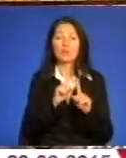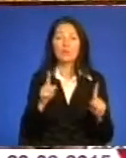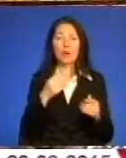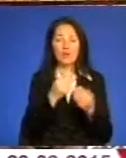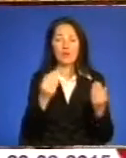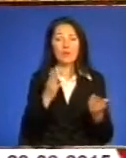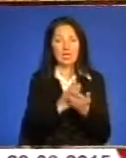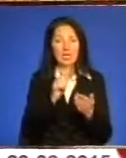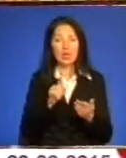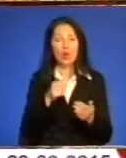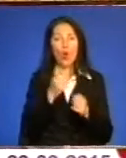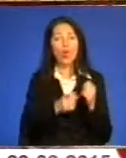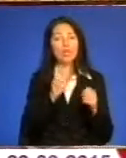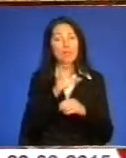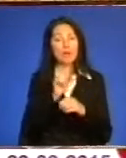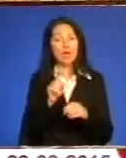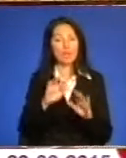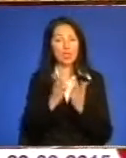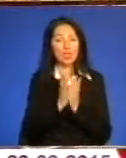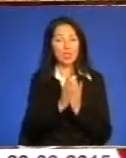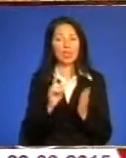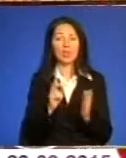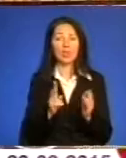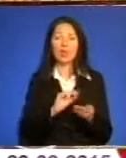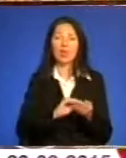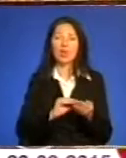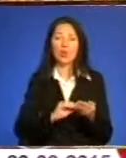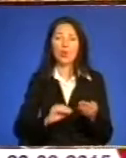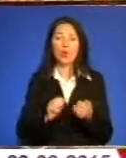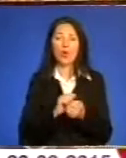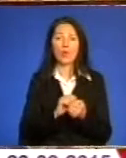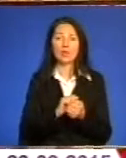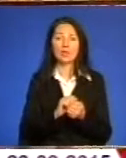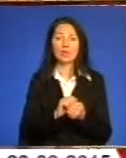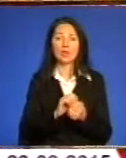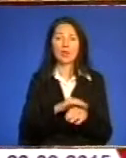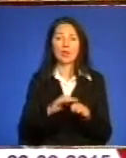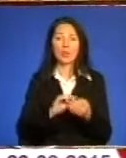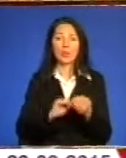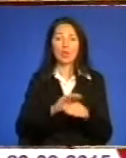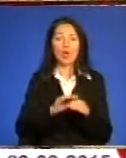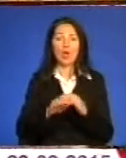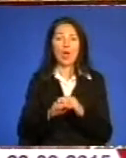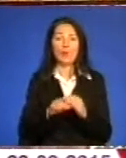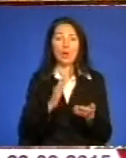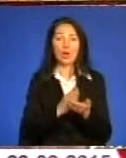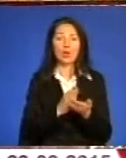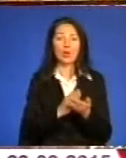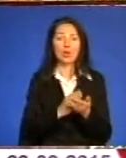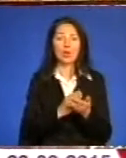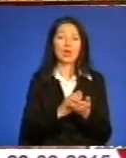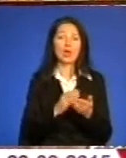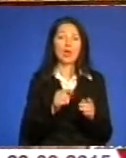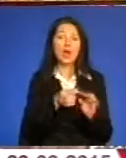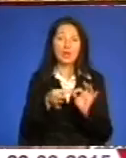кожна його фотографія, чи книга, чи якийсь рукопис, ми обов'язково давали рядки з його віршів. Наприклад, в мені нуртують всі болі